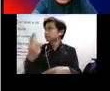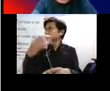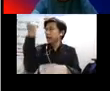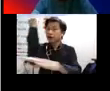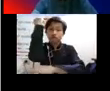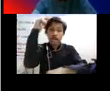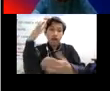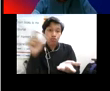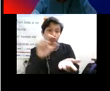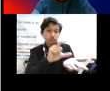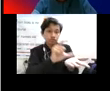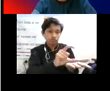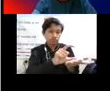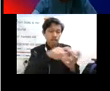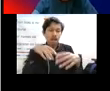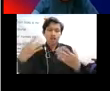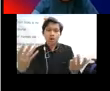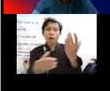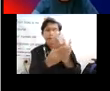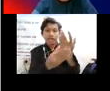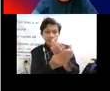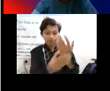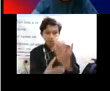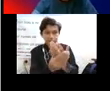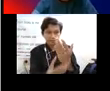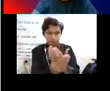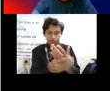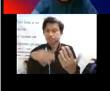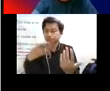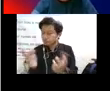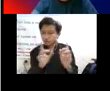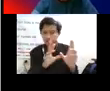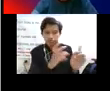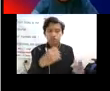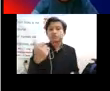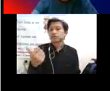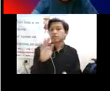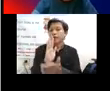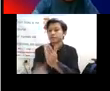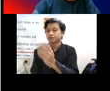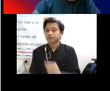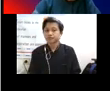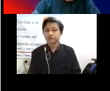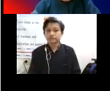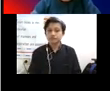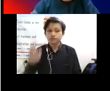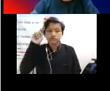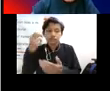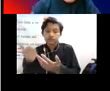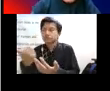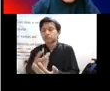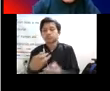folder menu folder yang ada di mendeley misalkan untuk yang ini kita gunakan